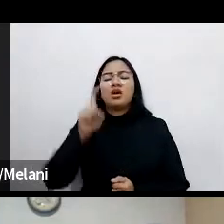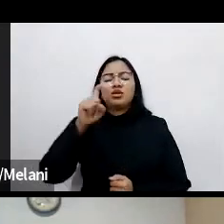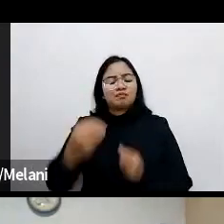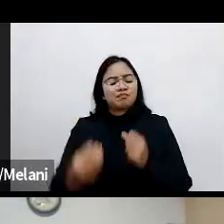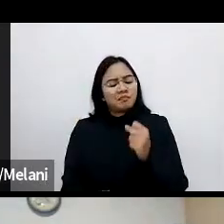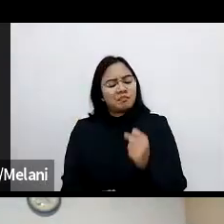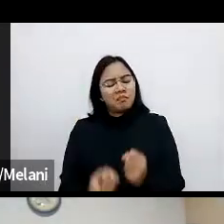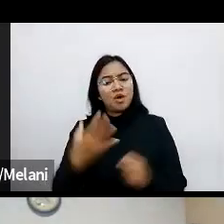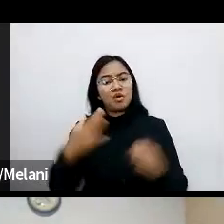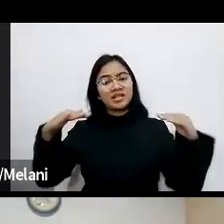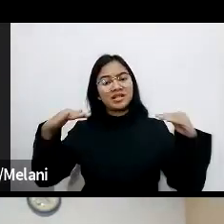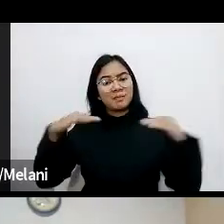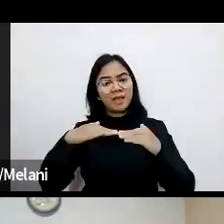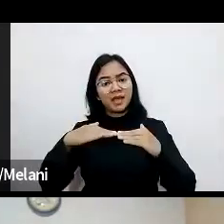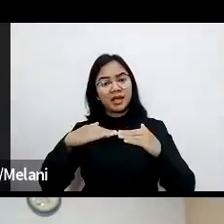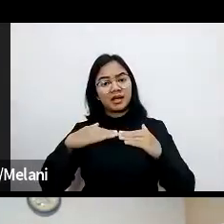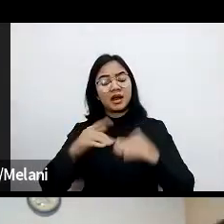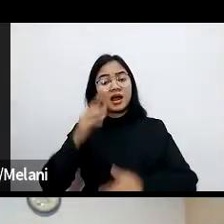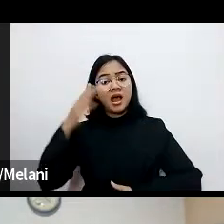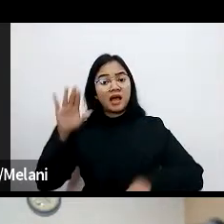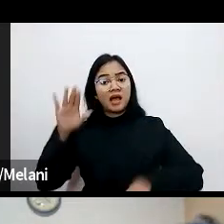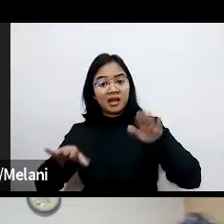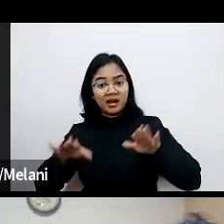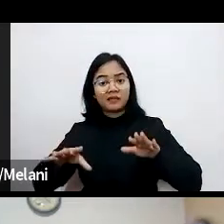antara akademisi dan